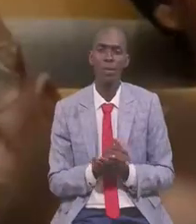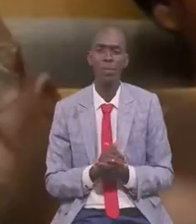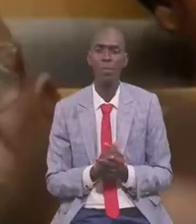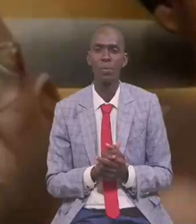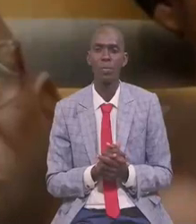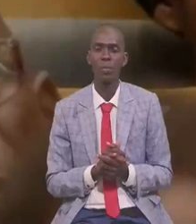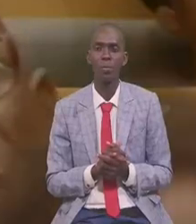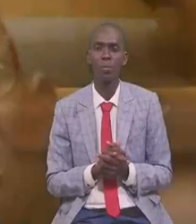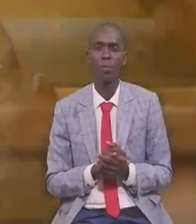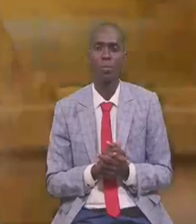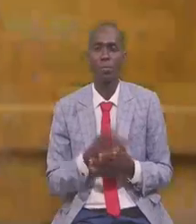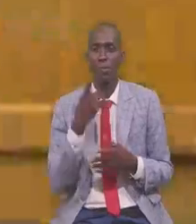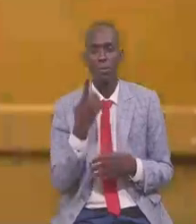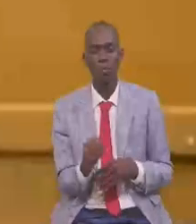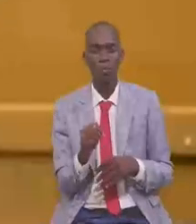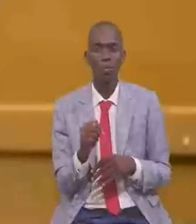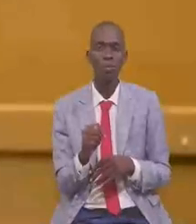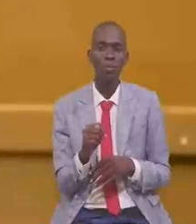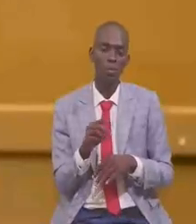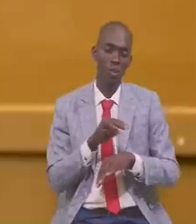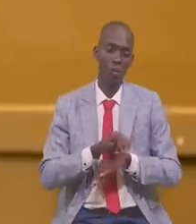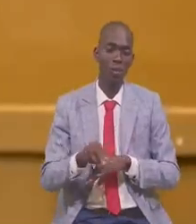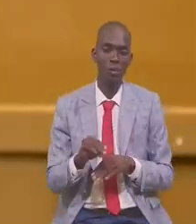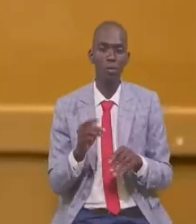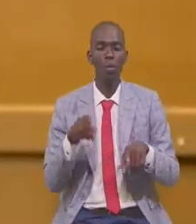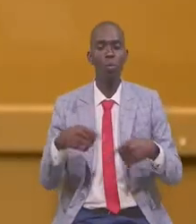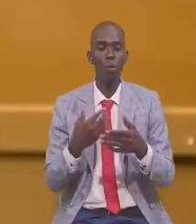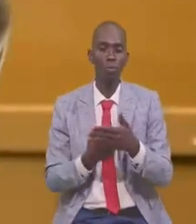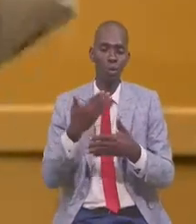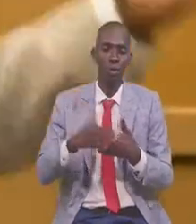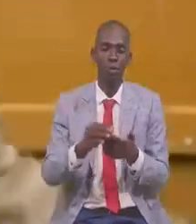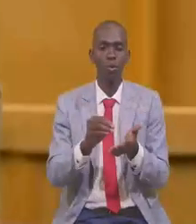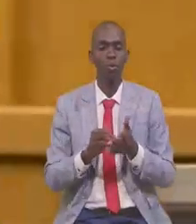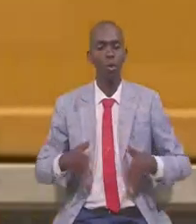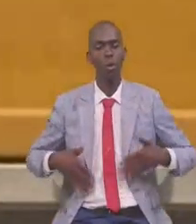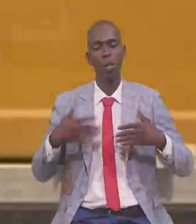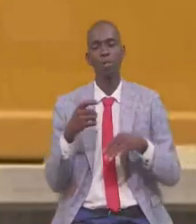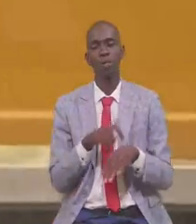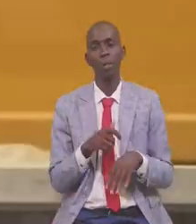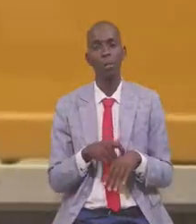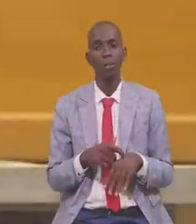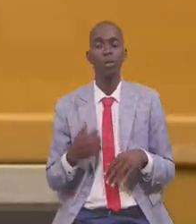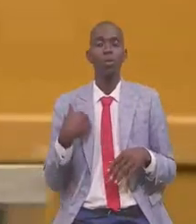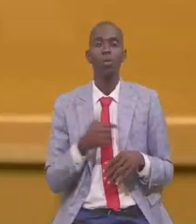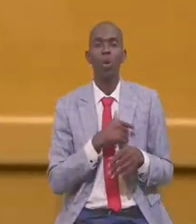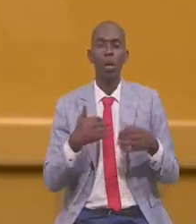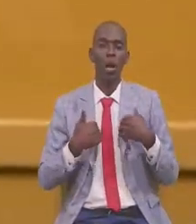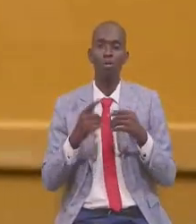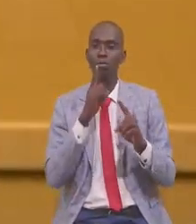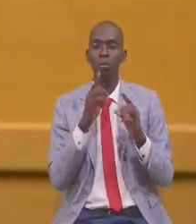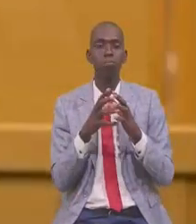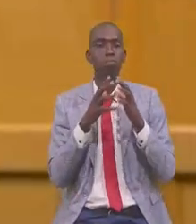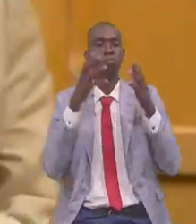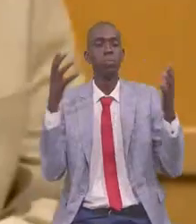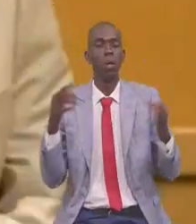Le ministère est allé au-delà de sa vie. Nous avons beaucoup parlé